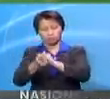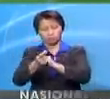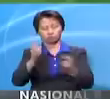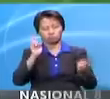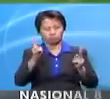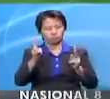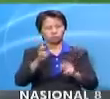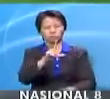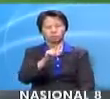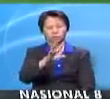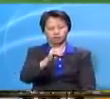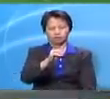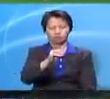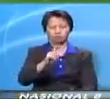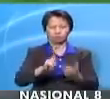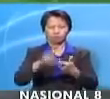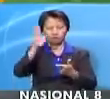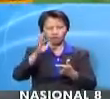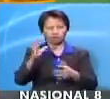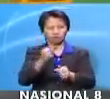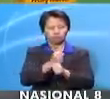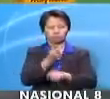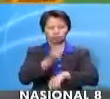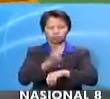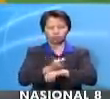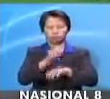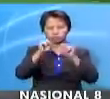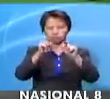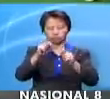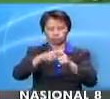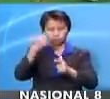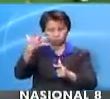wanita negara Lin Pek Siah yang dijangka memerlukan tugasnya pada 1 Mei depan.